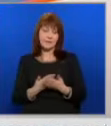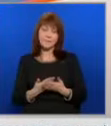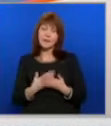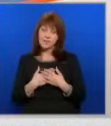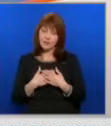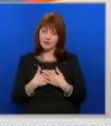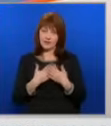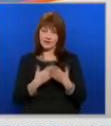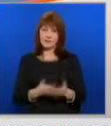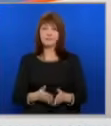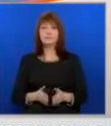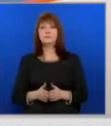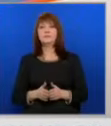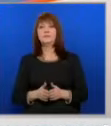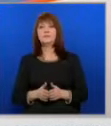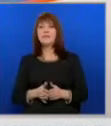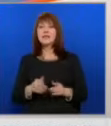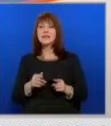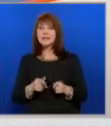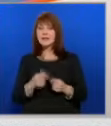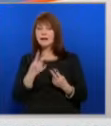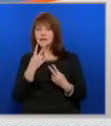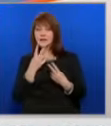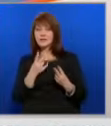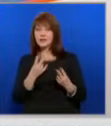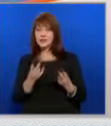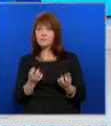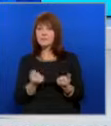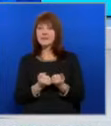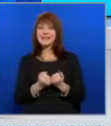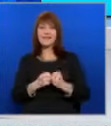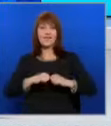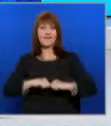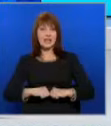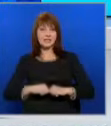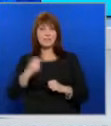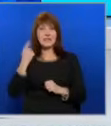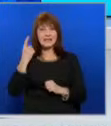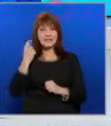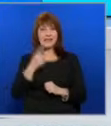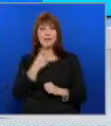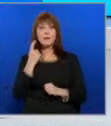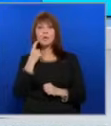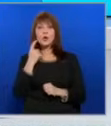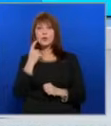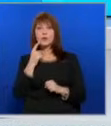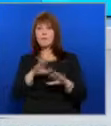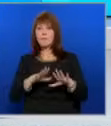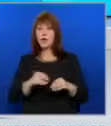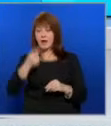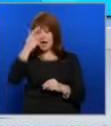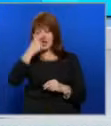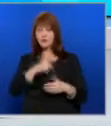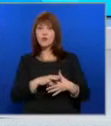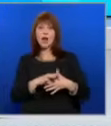Цвети, благодаря ти за тази информация. Сега отиваме на терена на местната власт. Председателят на ГЕРБ Бойко Борисов поема